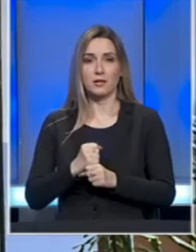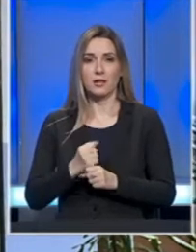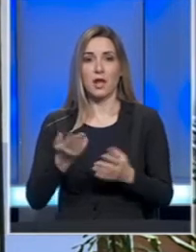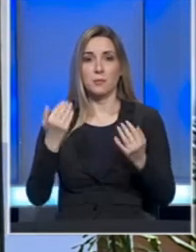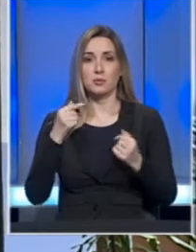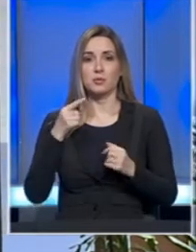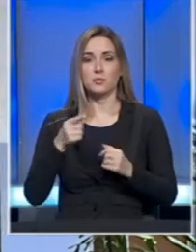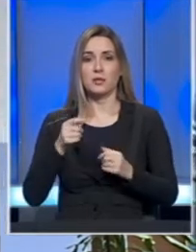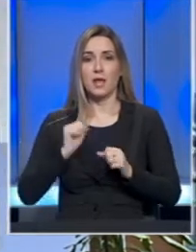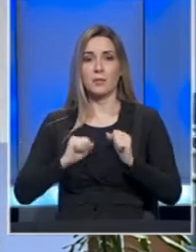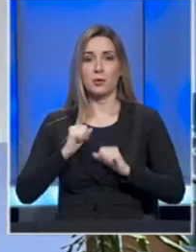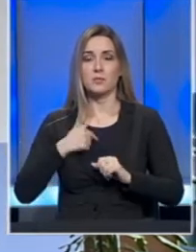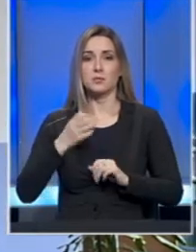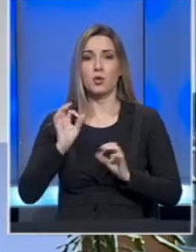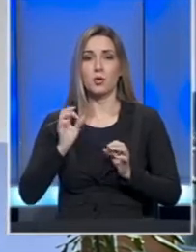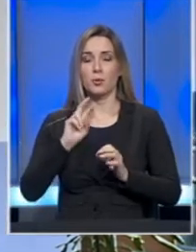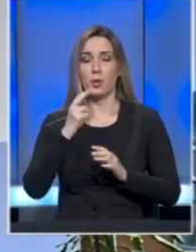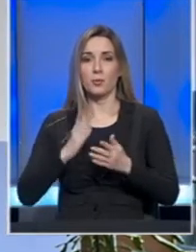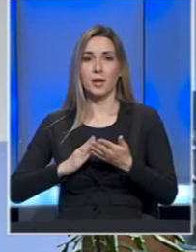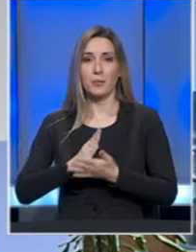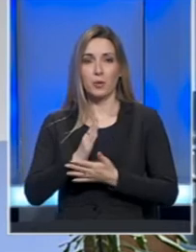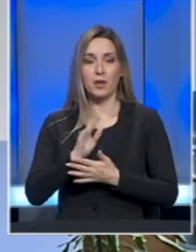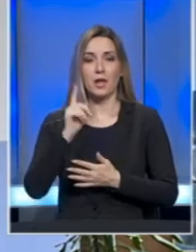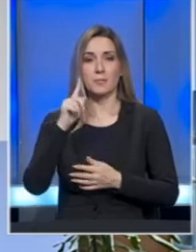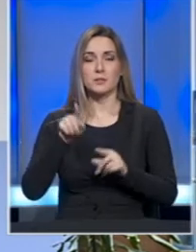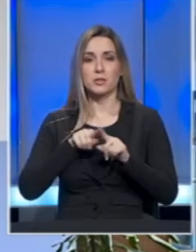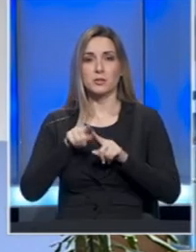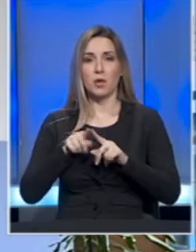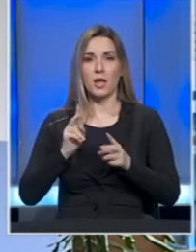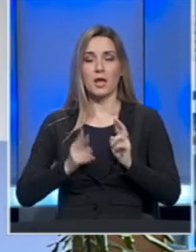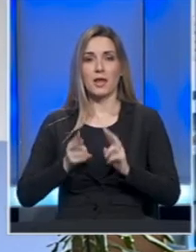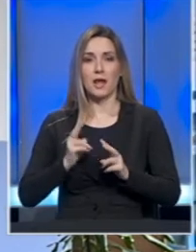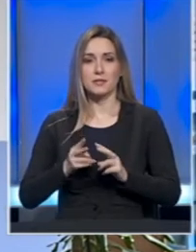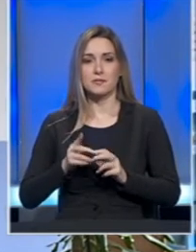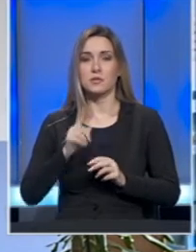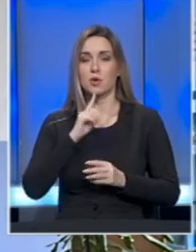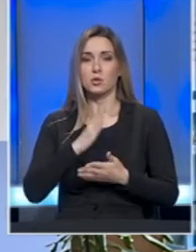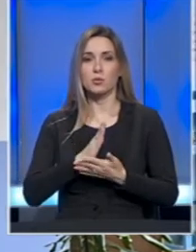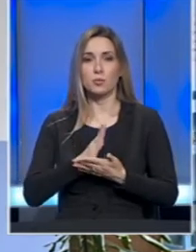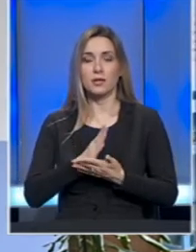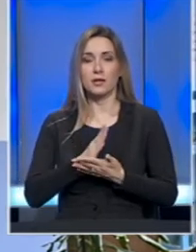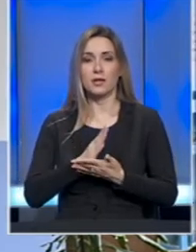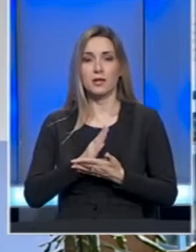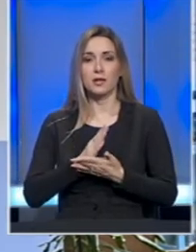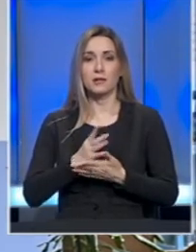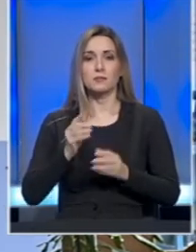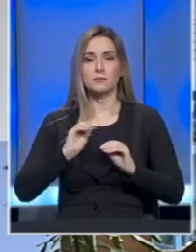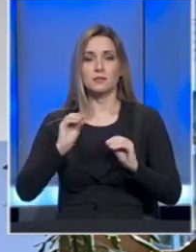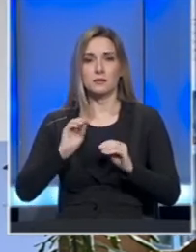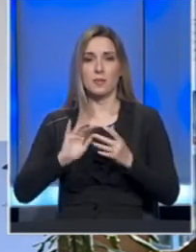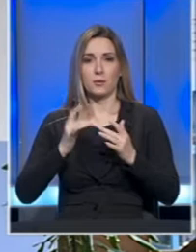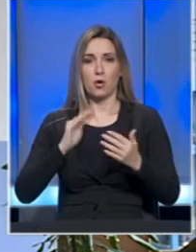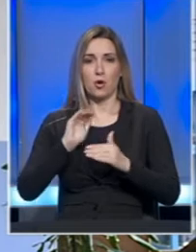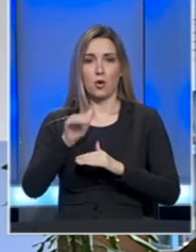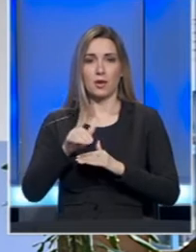te porođajne muke mi smo dobro prebolili, mislim da su kolege, nastavnici i koji su bili na izvodili nastavu na daljinu putem